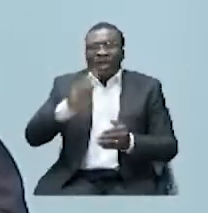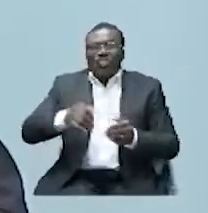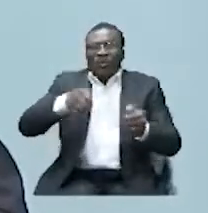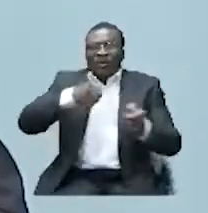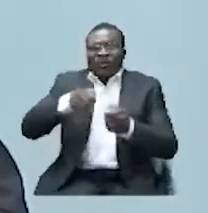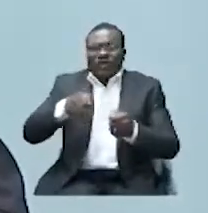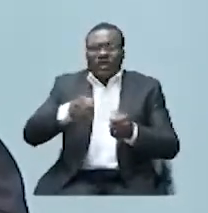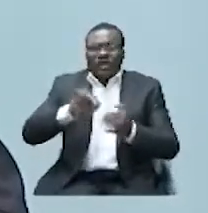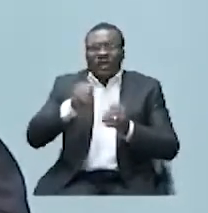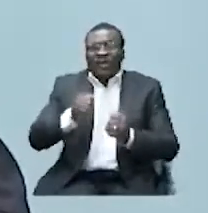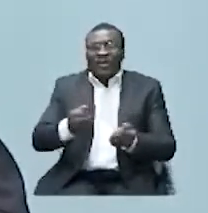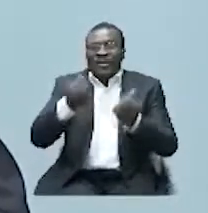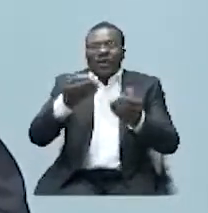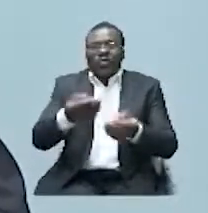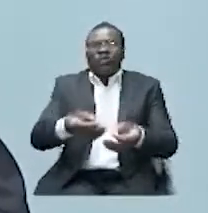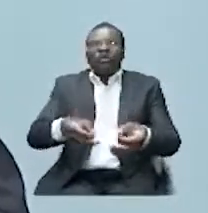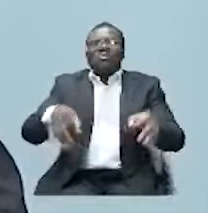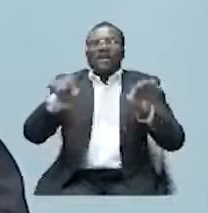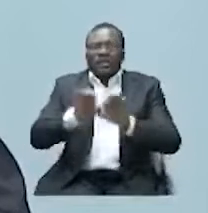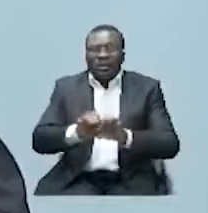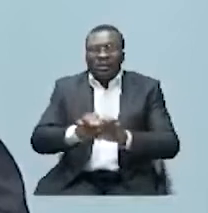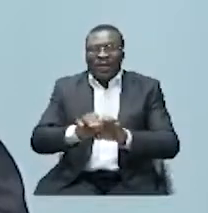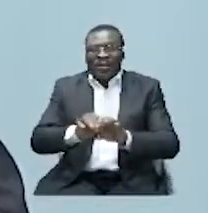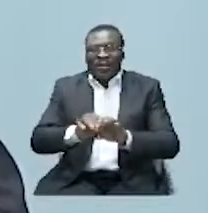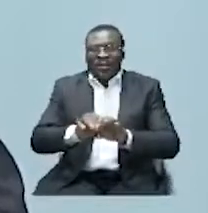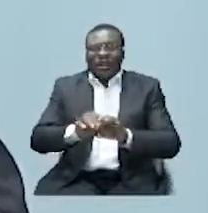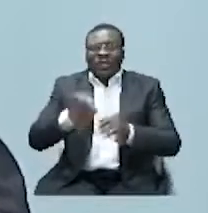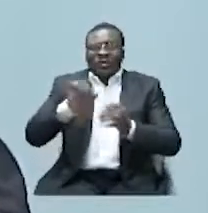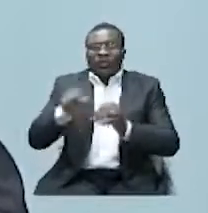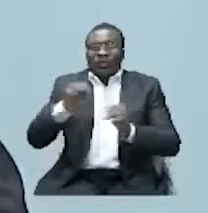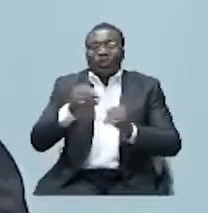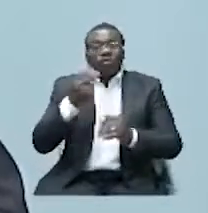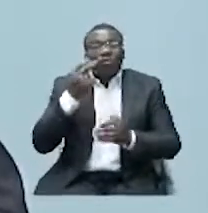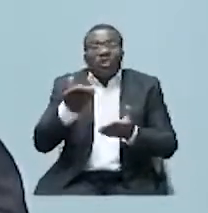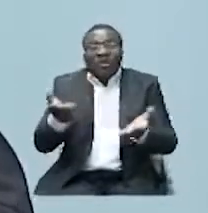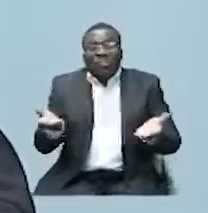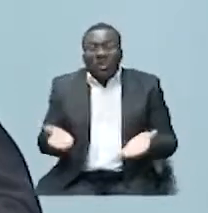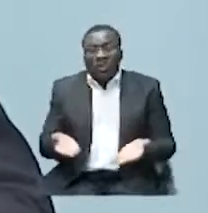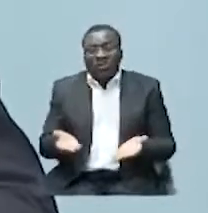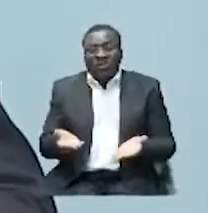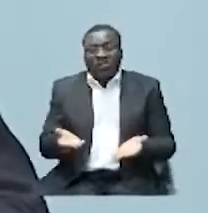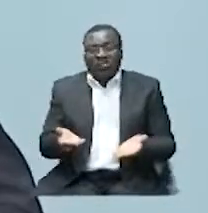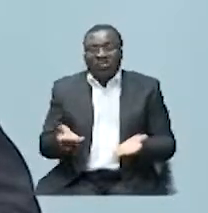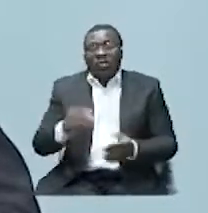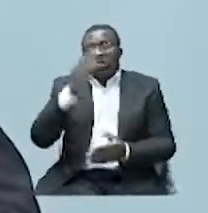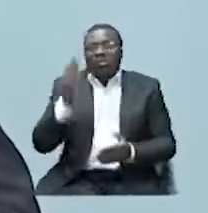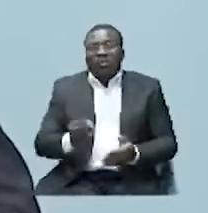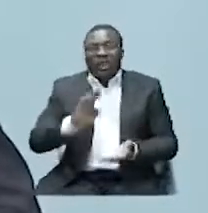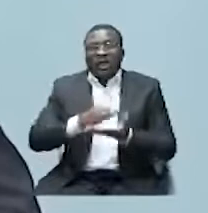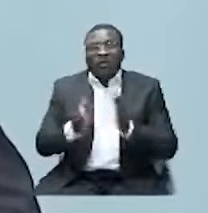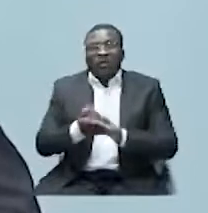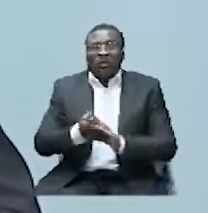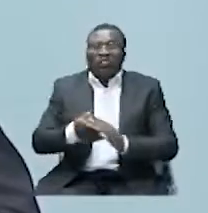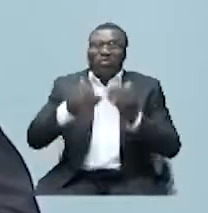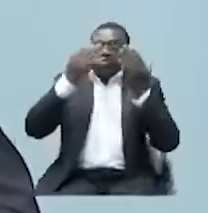est la cause principale du chaos que nous observons au Bénin. Le Bénin est devenu malheureusement